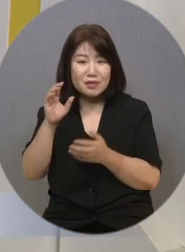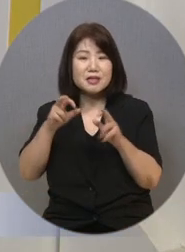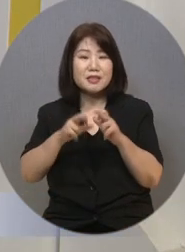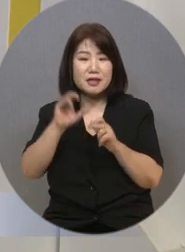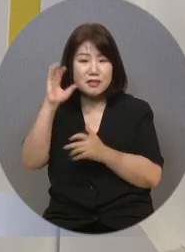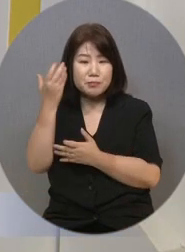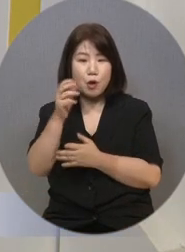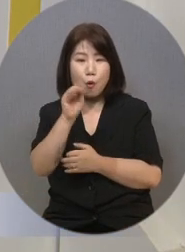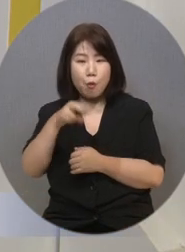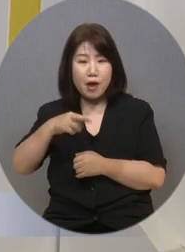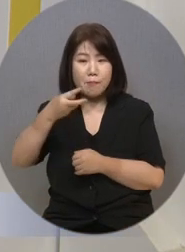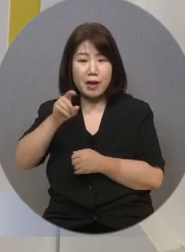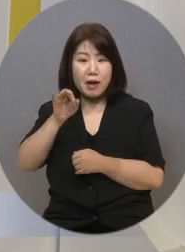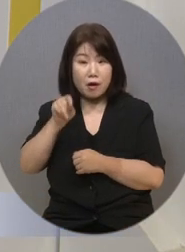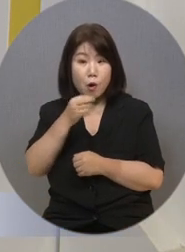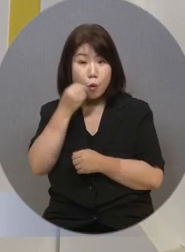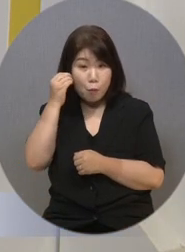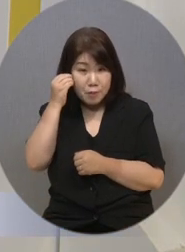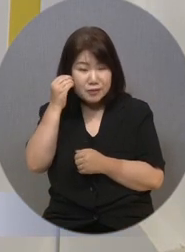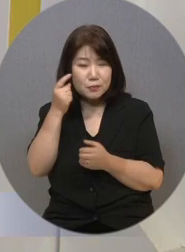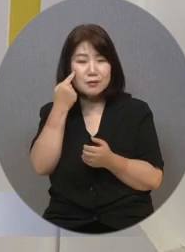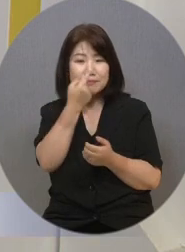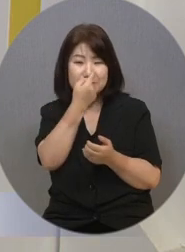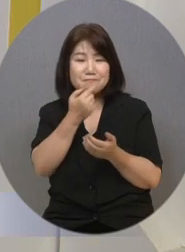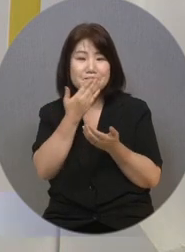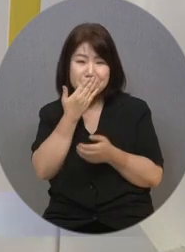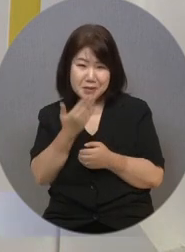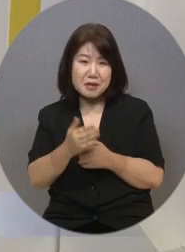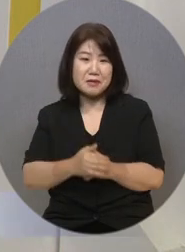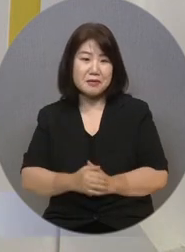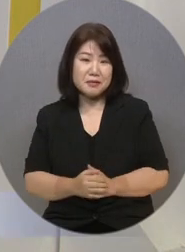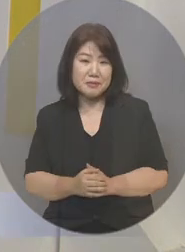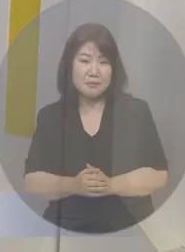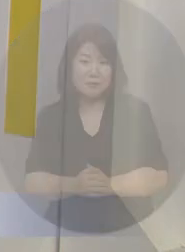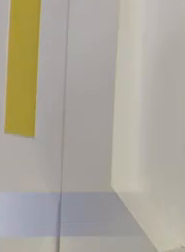장애인신문과 웰페어뉴스 홈페이지를 통해 확인할 수 있습니다